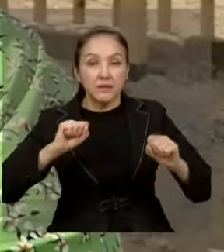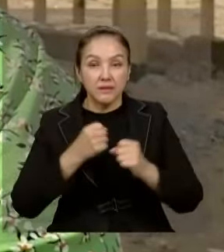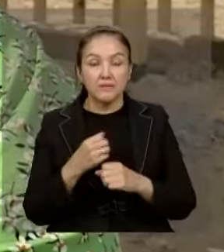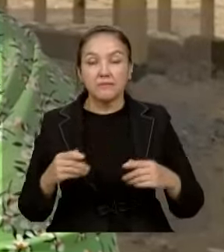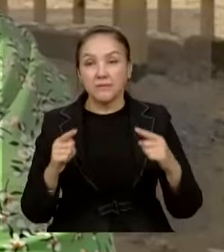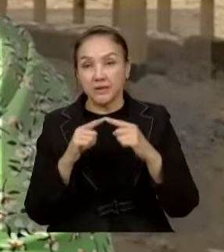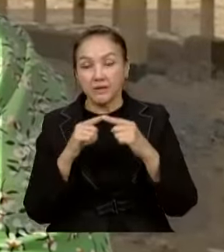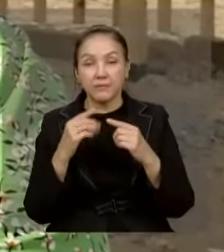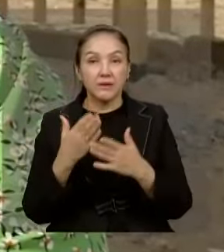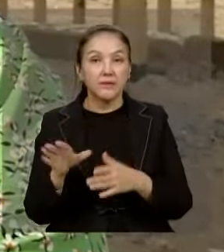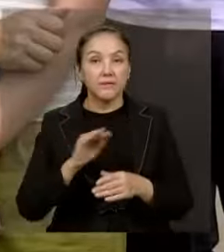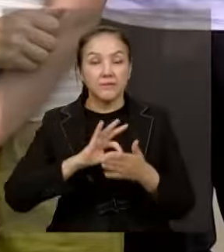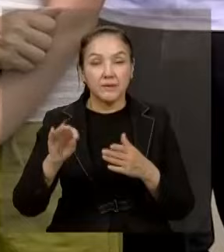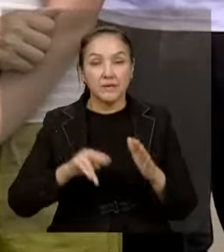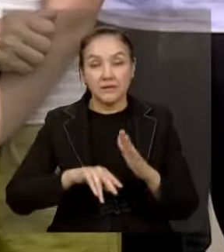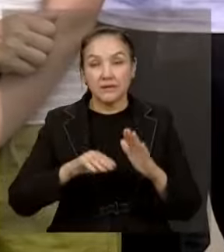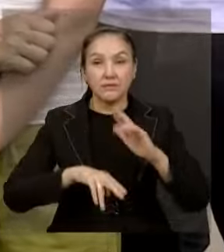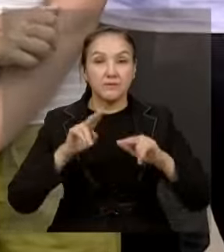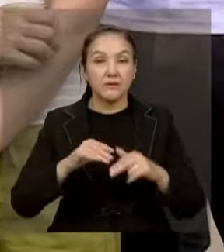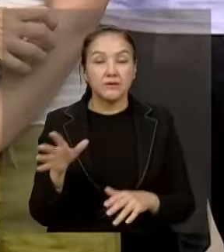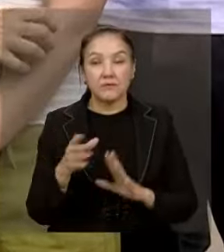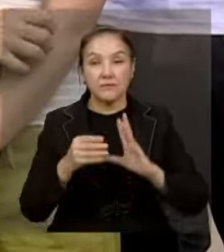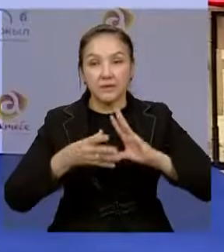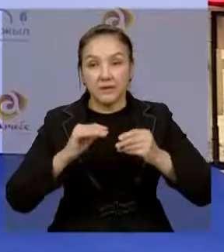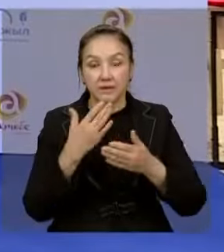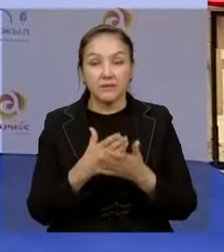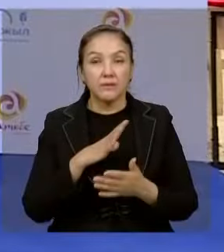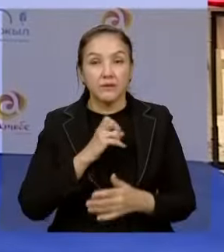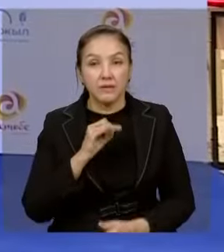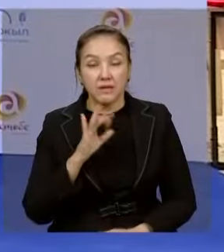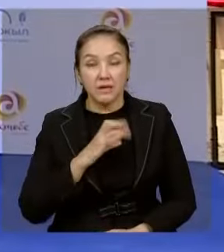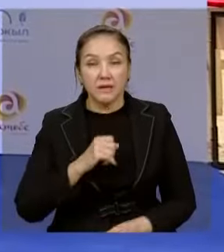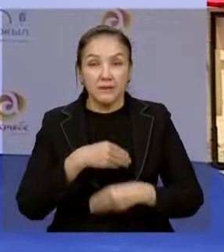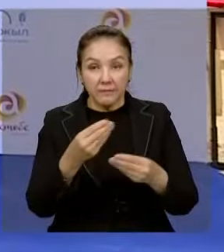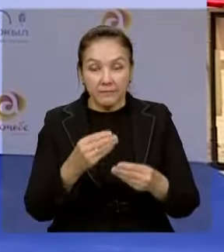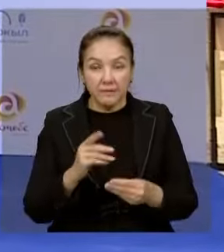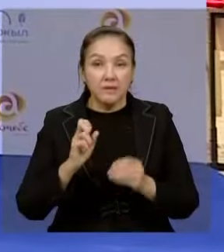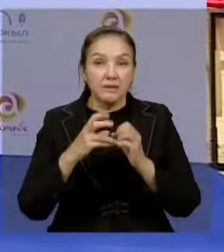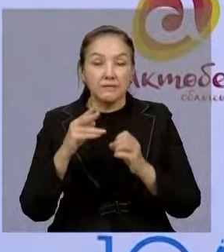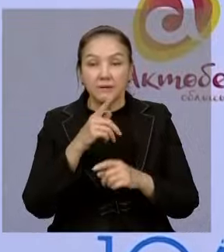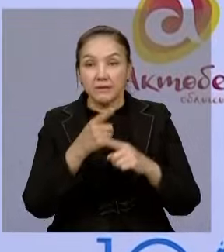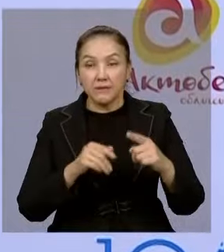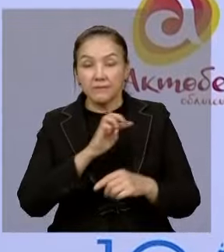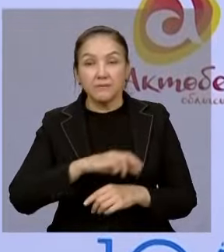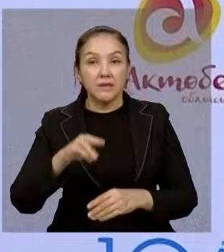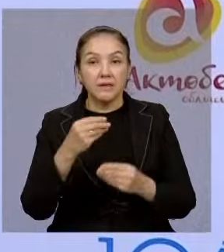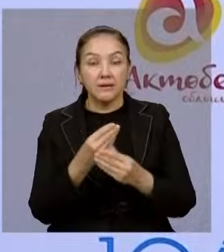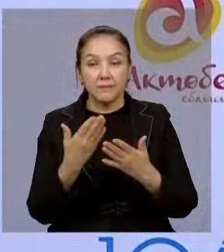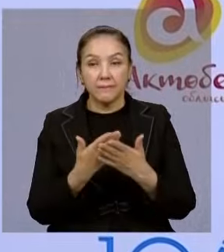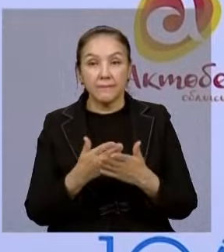квартирам быстро всё построили в общей сложности группа компании Булата утемуратова выделила порядка 12,5 млр